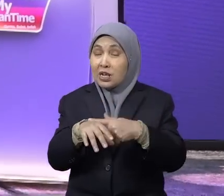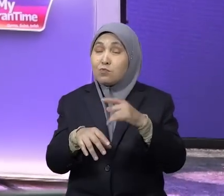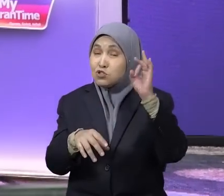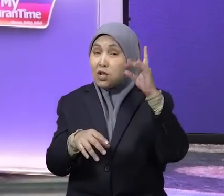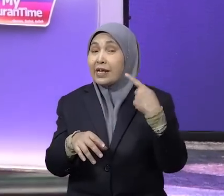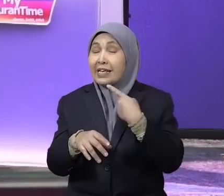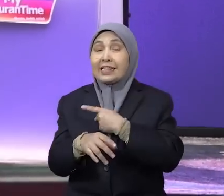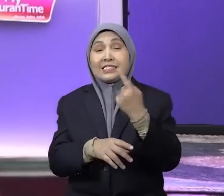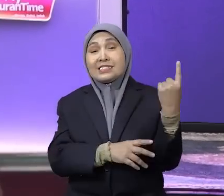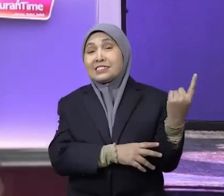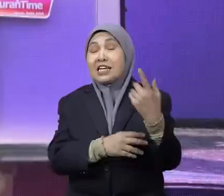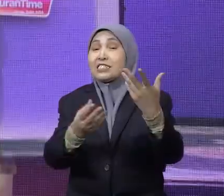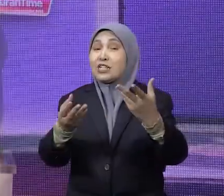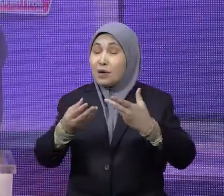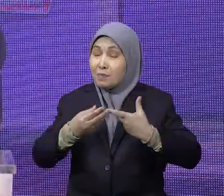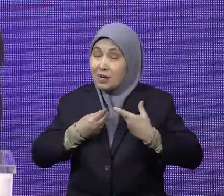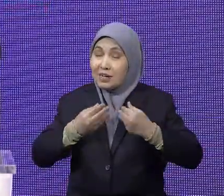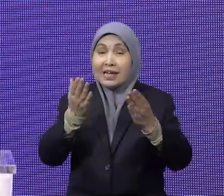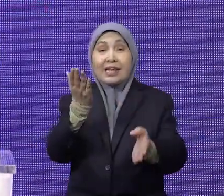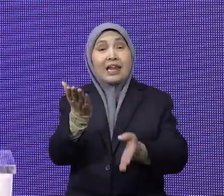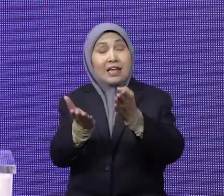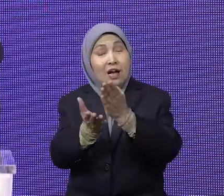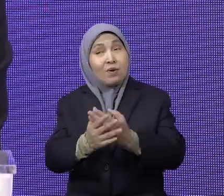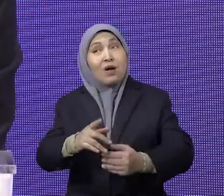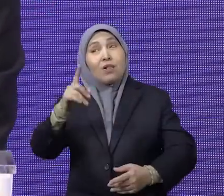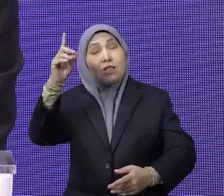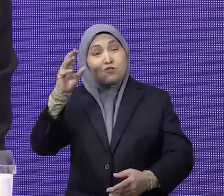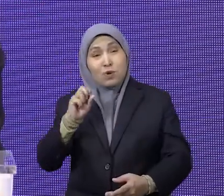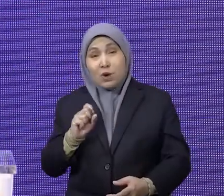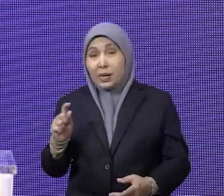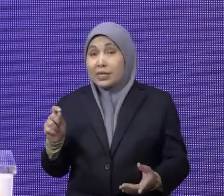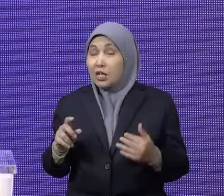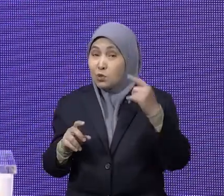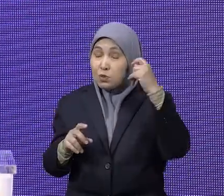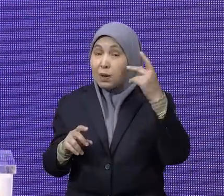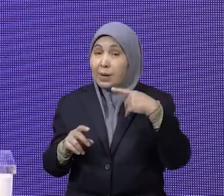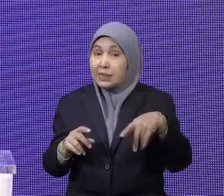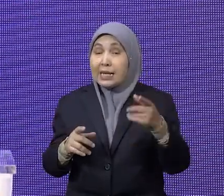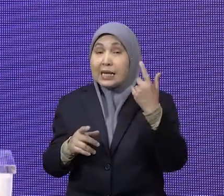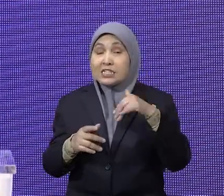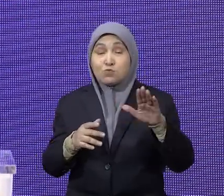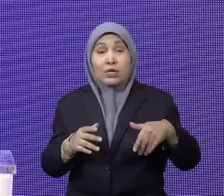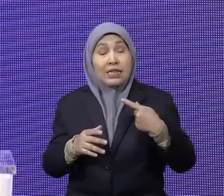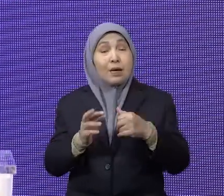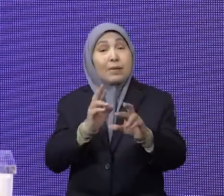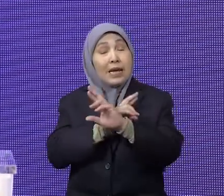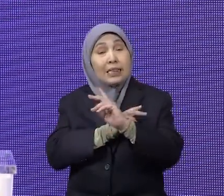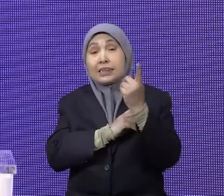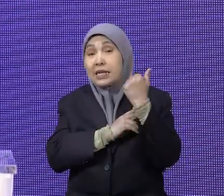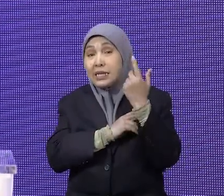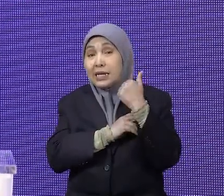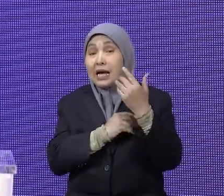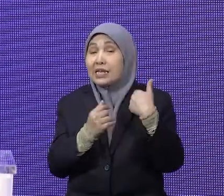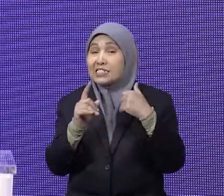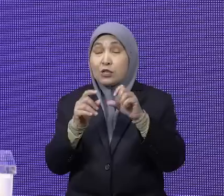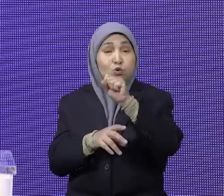Time ni, insyaAllah, agar kita sentiasa diberikan suluhan hidayah oleh Allah Subhanahu Wa Taala. Tuan-tuan dan puan-puan, tadi sebelum daripada kita berehat sebentar